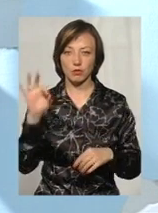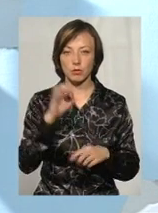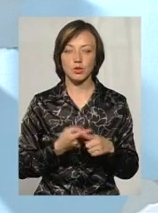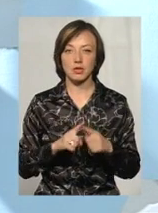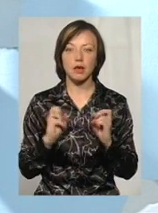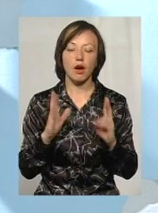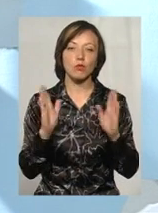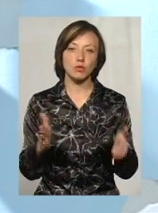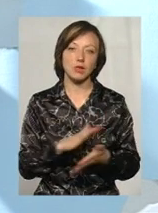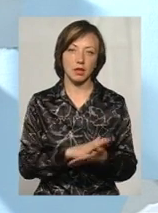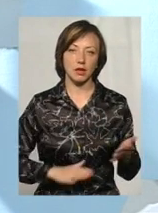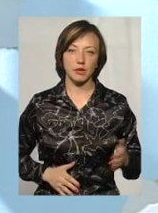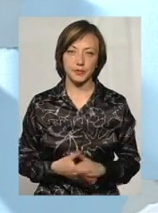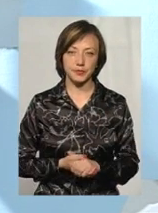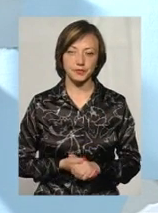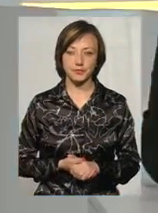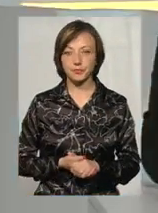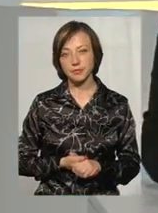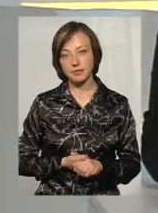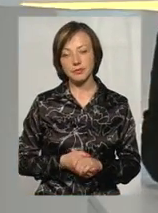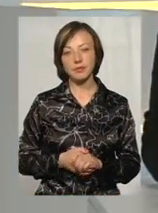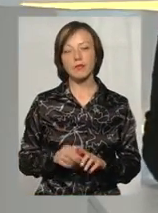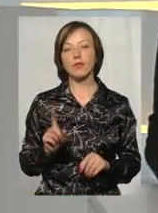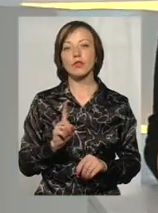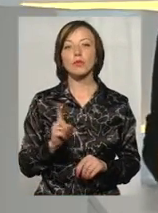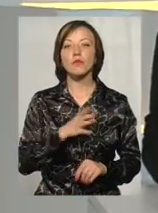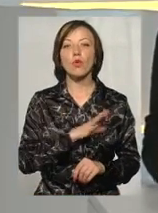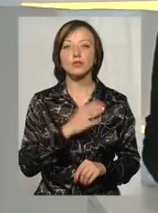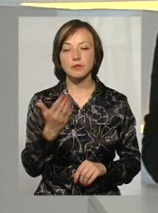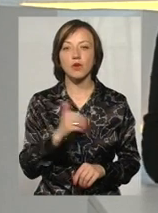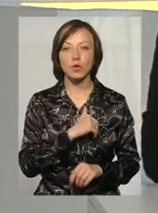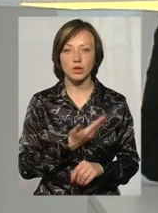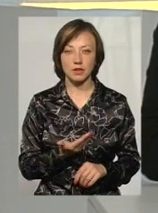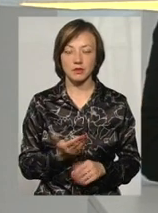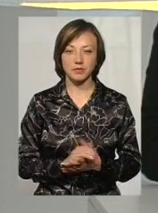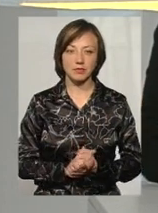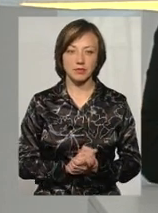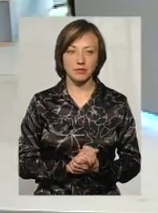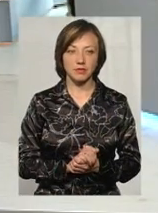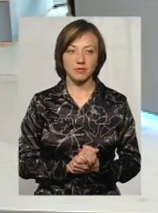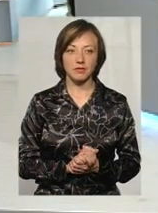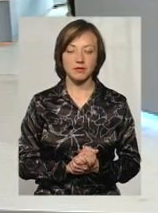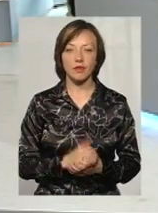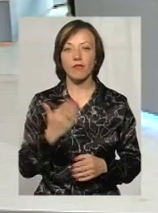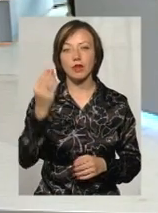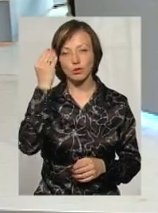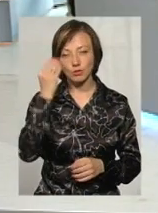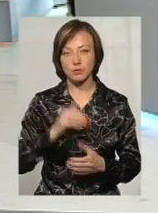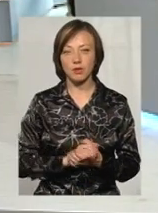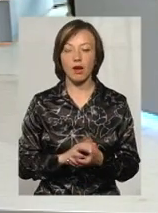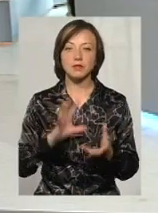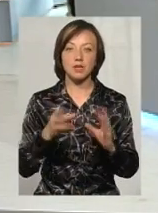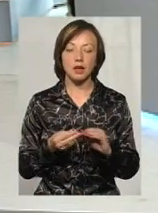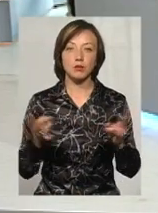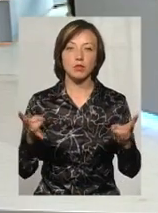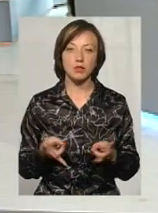про те, як воно буде надалі. Але поки що ви очікували? Як ви оцінюєте ситуацію? Хотілося б вашу думку почути. Взагалі тут